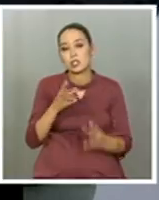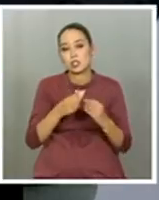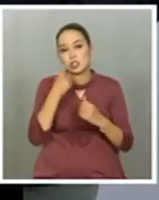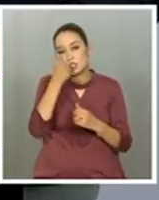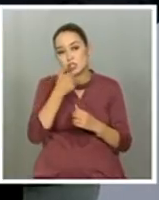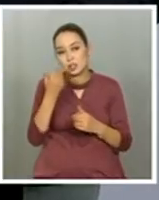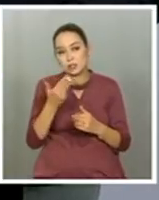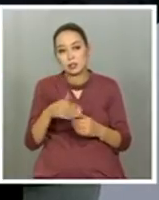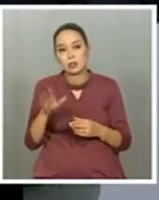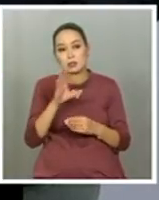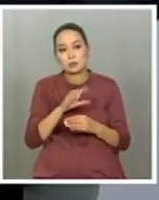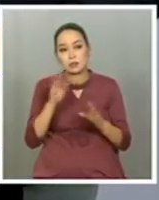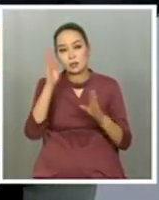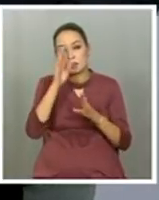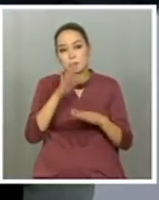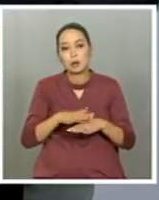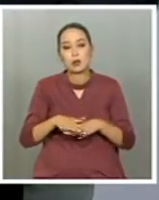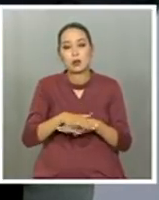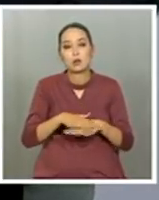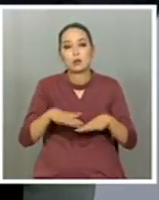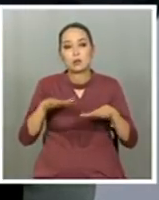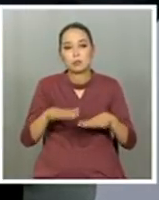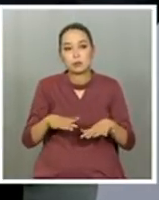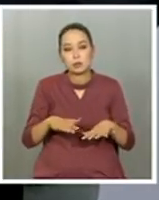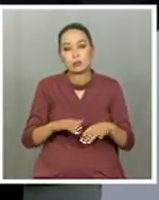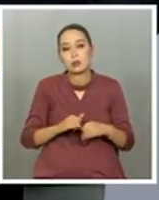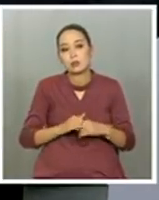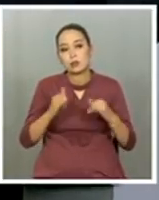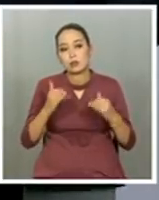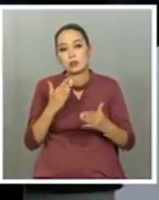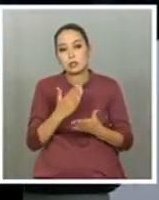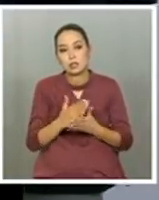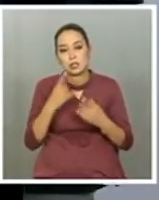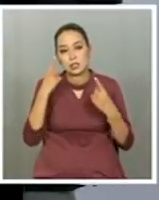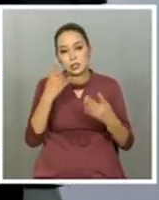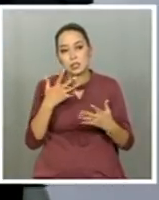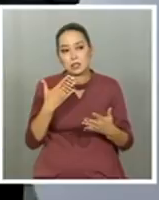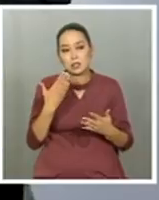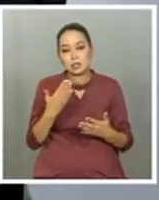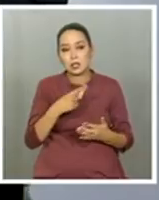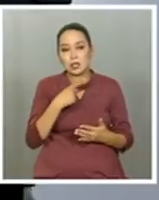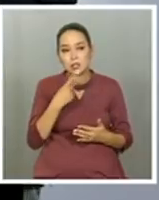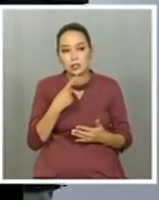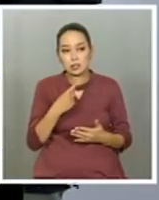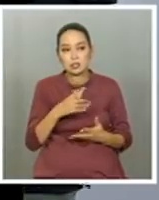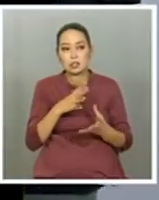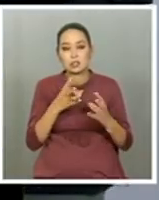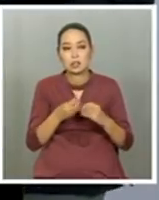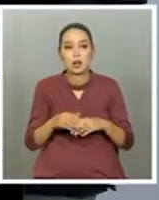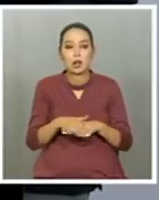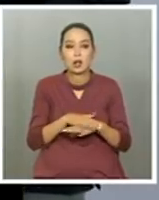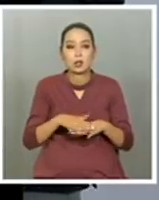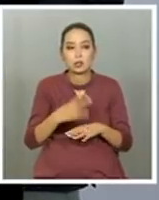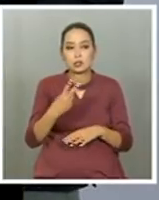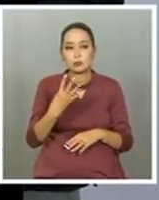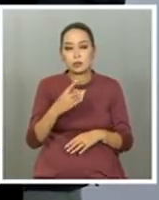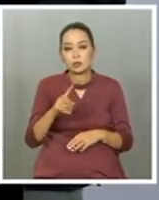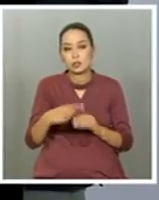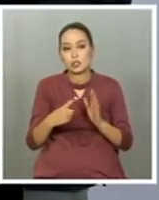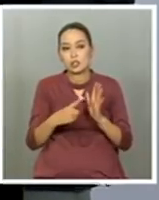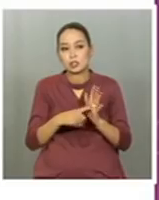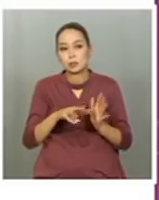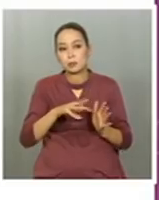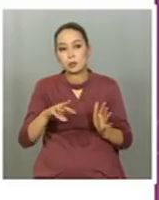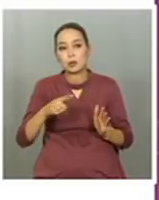қорғалатын табиғи аумақтардың аумағын ұлғайтып келе жатыр. Нақтырақ болатын болсақ, онда жалпы олардың ауданы 24,7